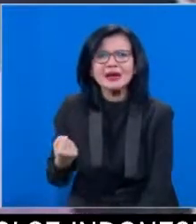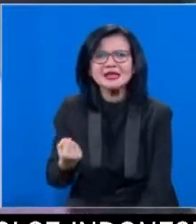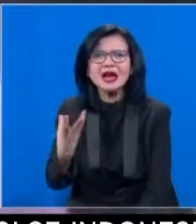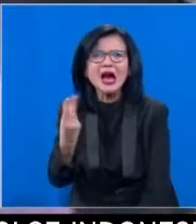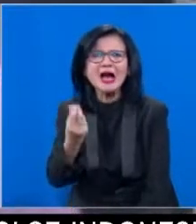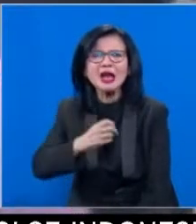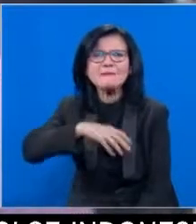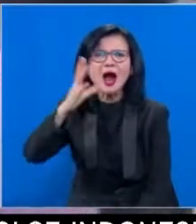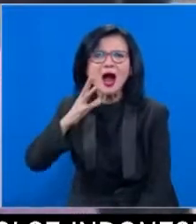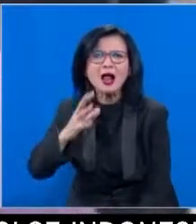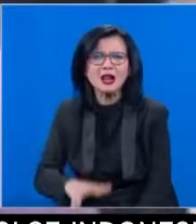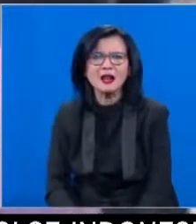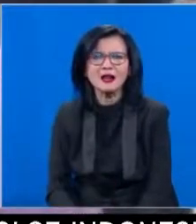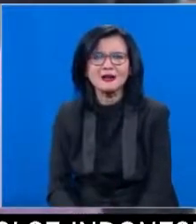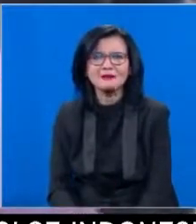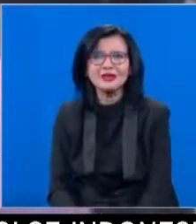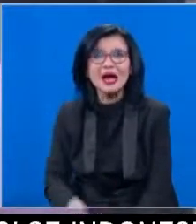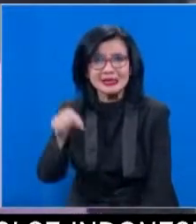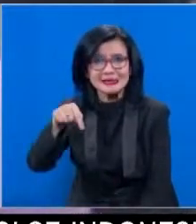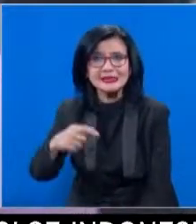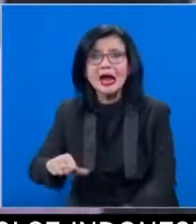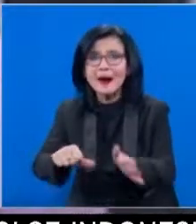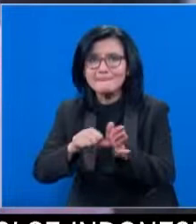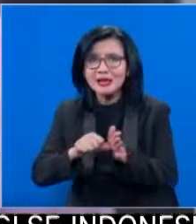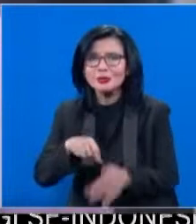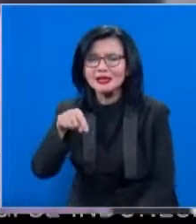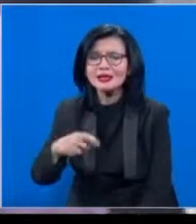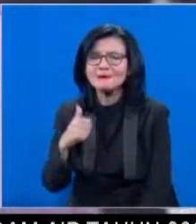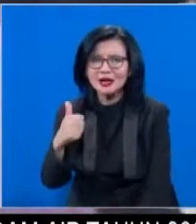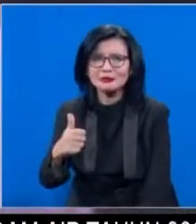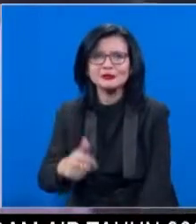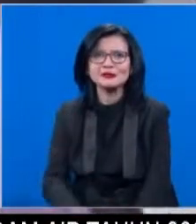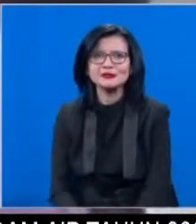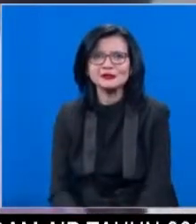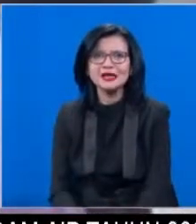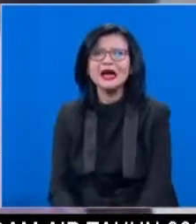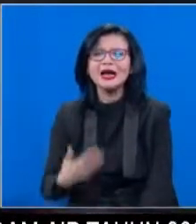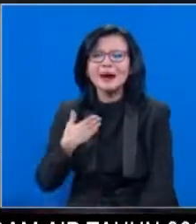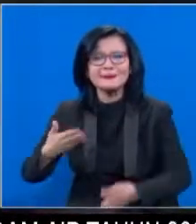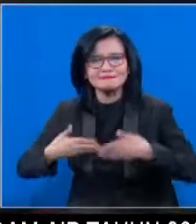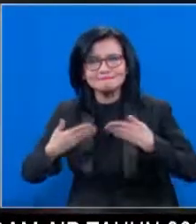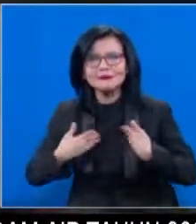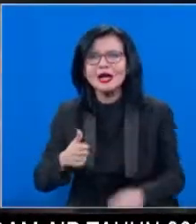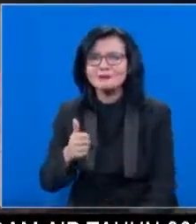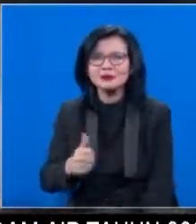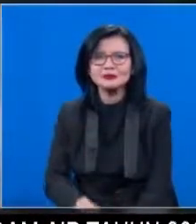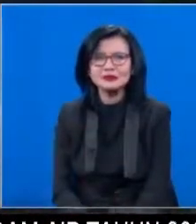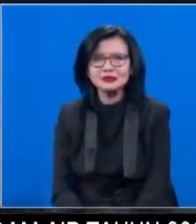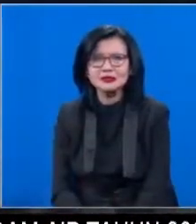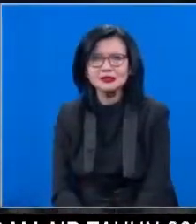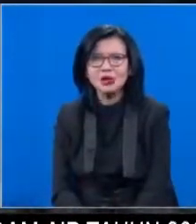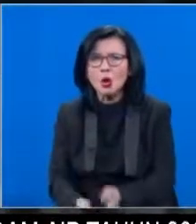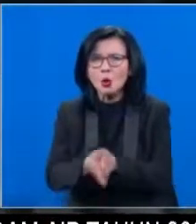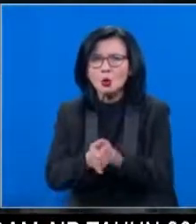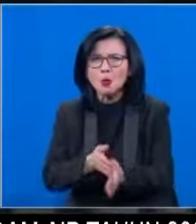pak makhluk ekonomi lagi seperti ini jadi dengan adanya bantuan dari CD ini kami sebagai warga sangat terbantu sekalipun tingginya antusiasme